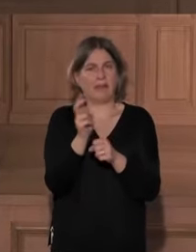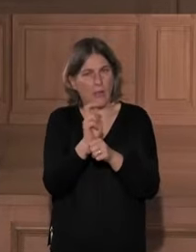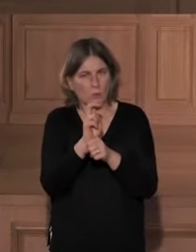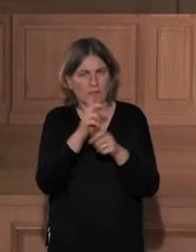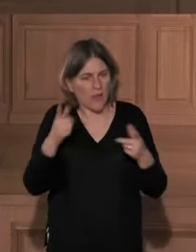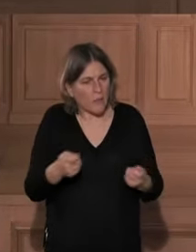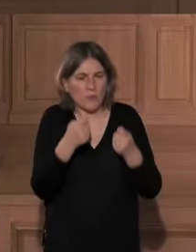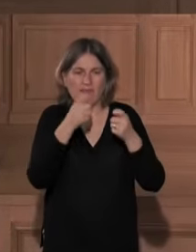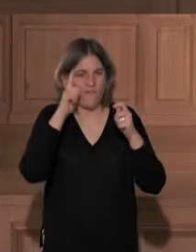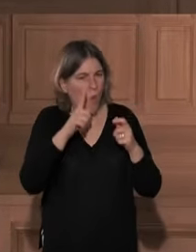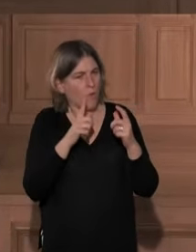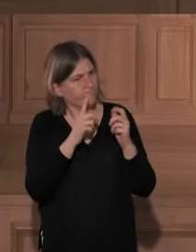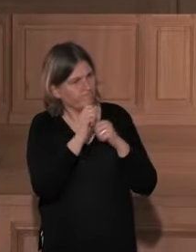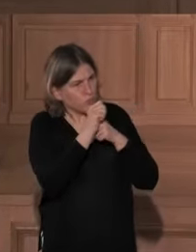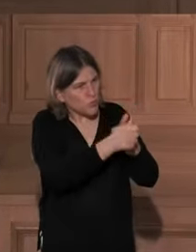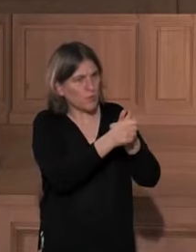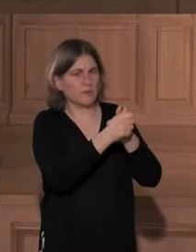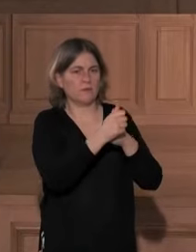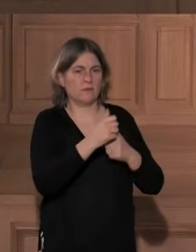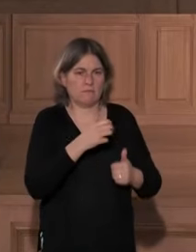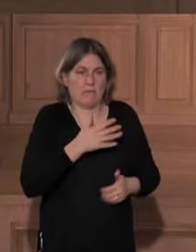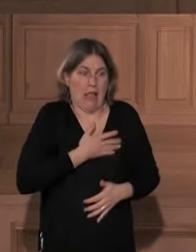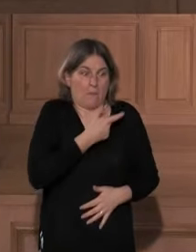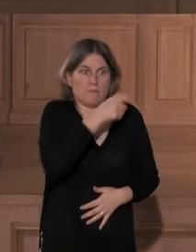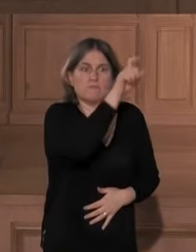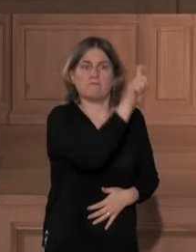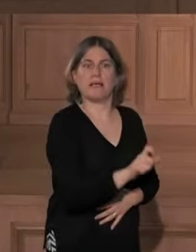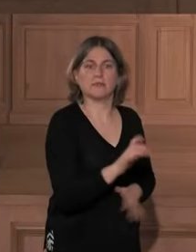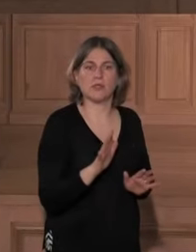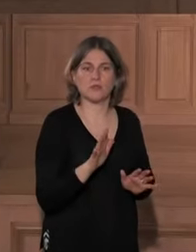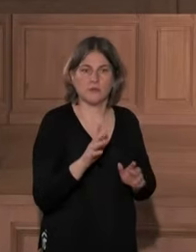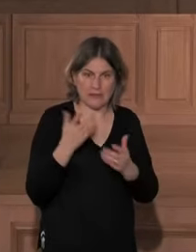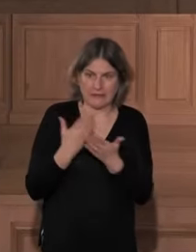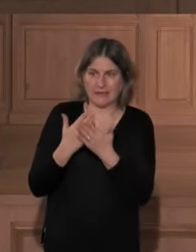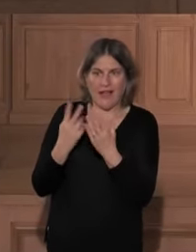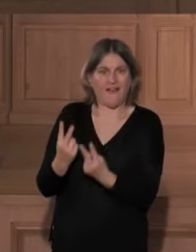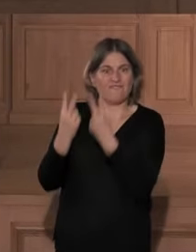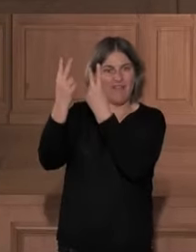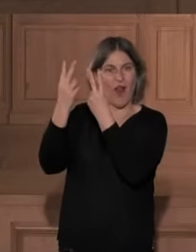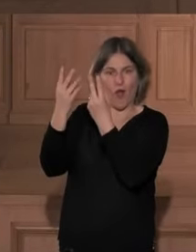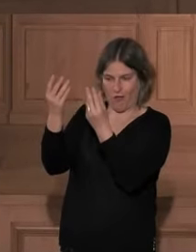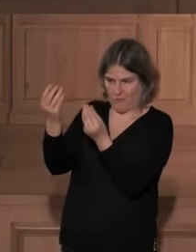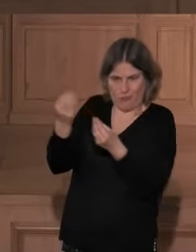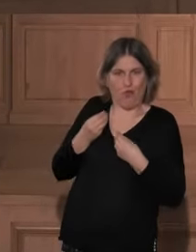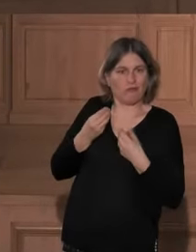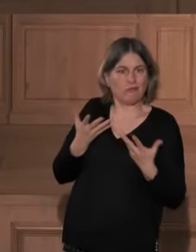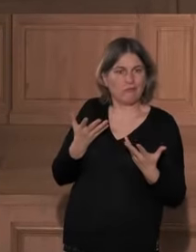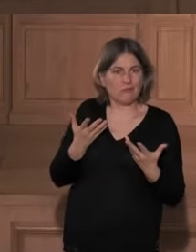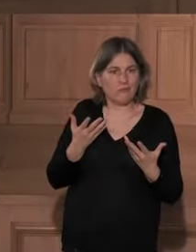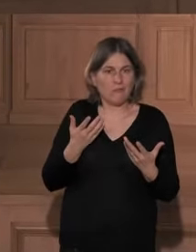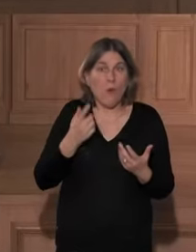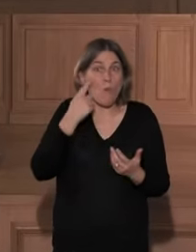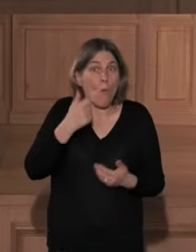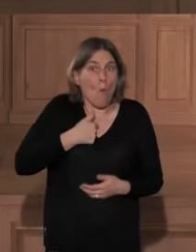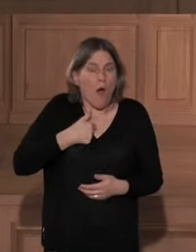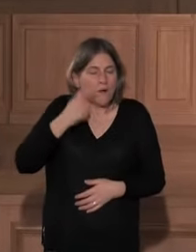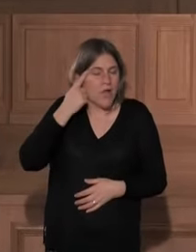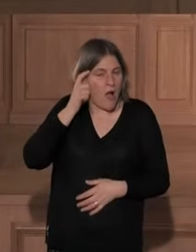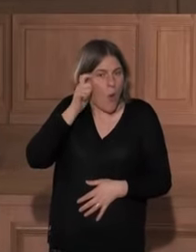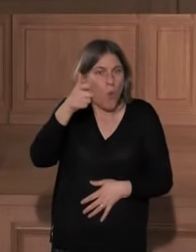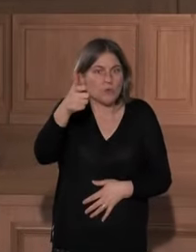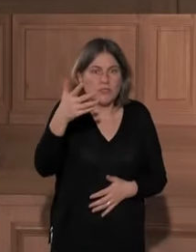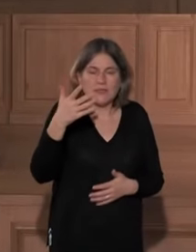l'amour du prochain en tout cas, et de ce qu'on m'a transmis moi comme valeur, sans que j'aie à mettre en action cette valeur, parce qu'elle était naturelle.